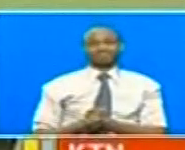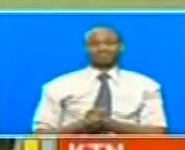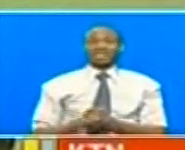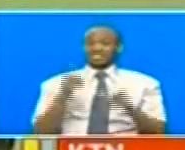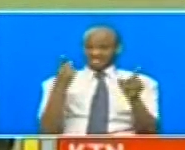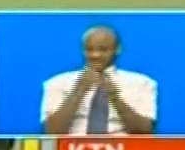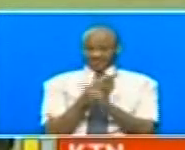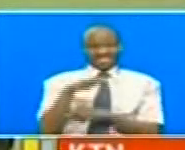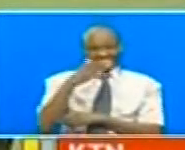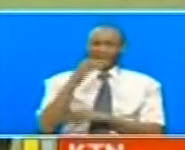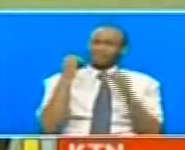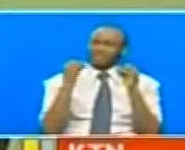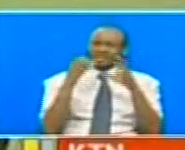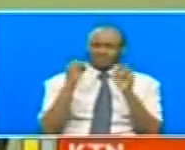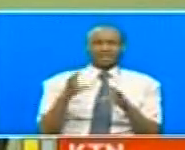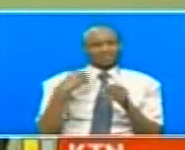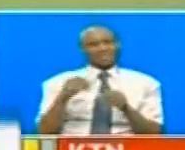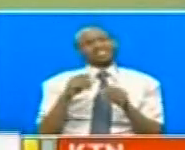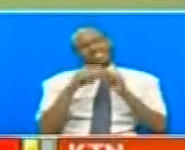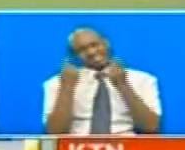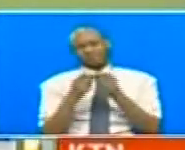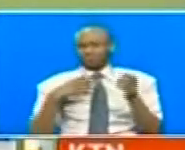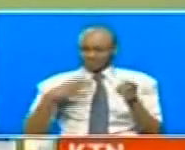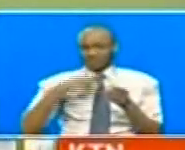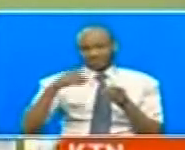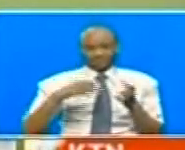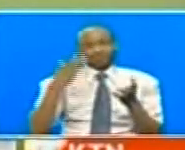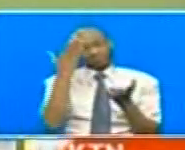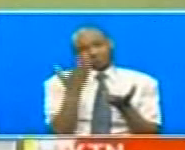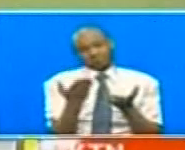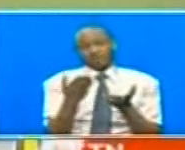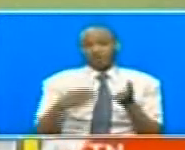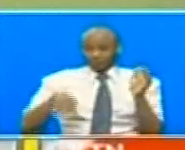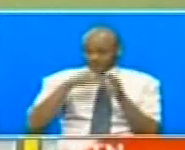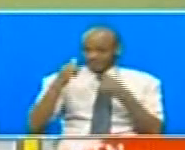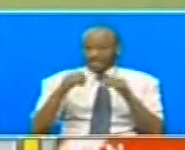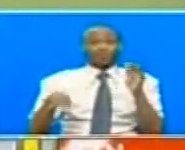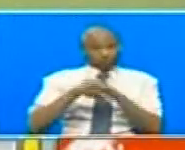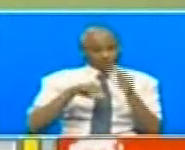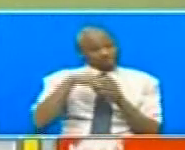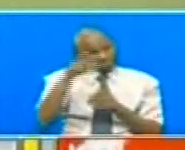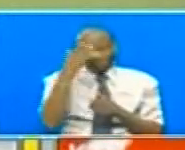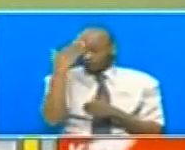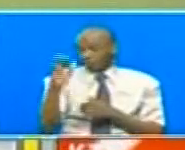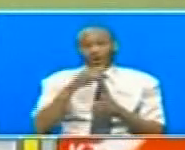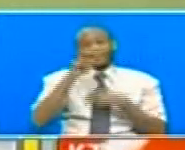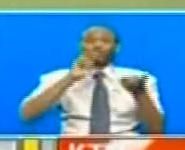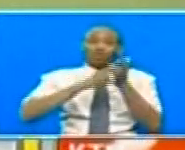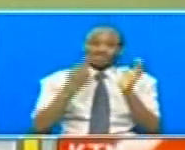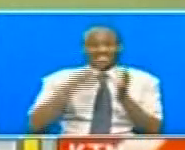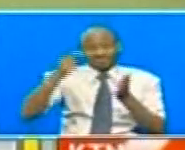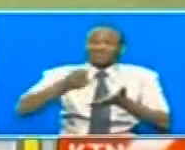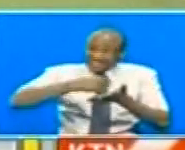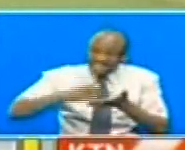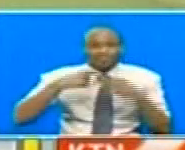Wengineko wachezaji wengi wa soka humu nchini hawafahamu kandarasi ambazo wanazozitia saini. Haya ni kulingana na shirika